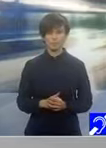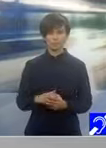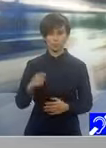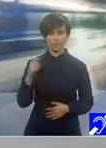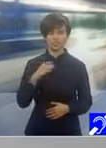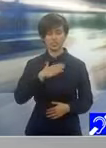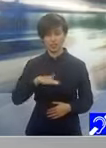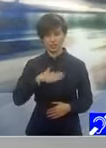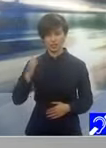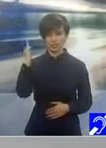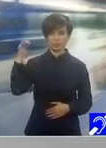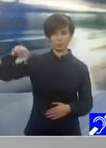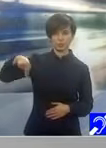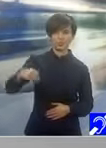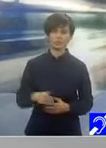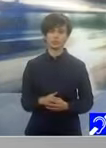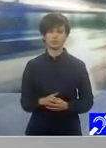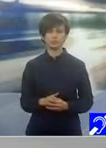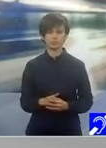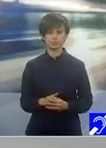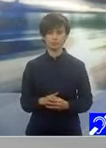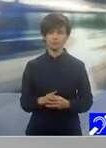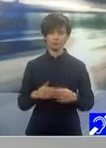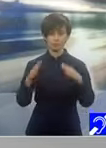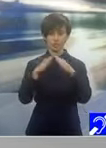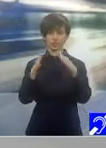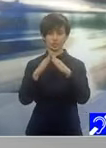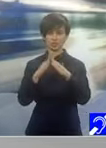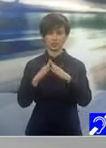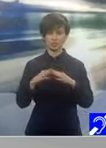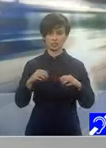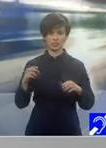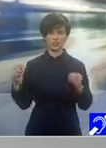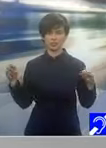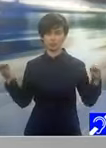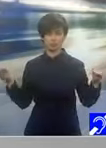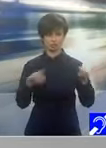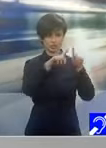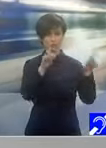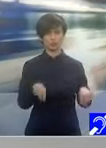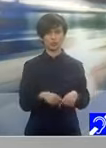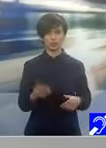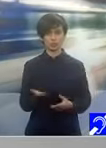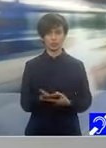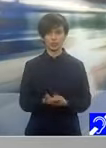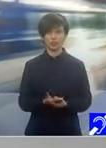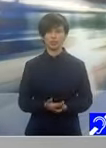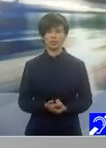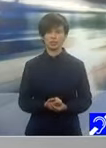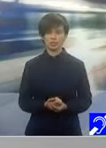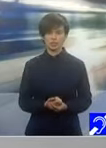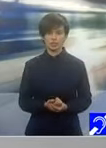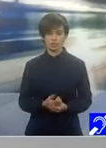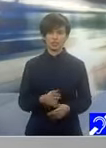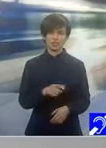După arestarea lui Iuliu Maniu, asupra acestei case s-au emis foarte multe documente. A trecut din proprietatea prefecturii